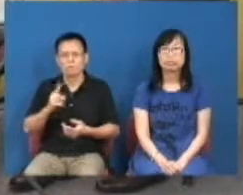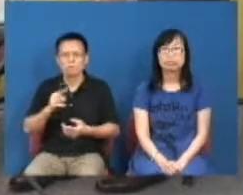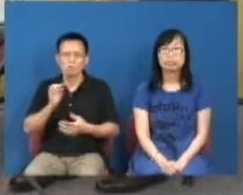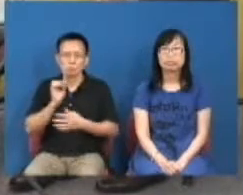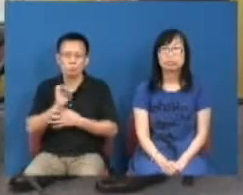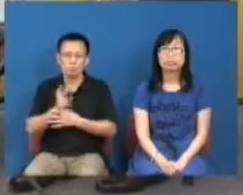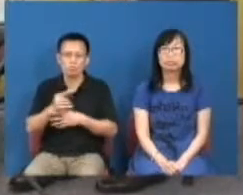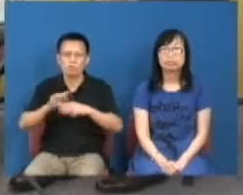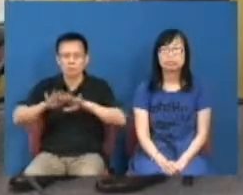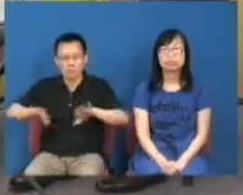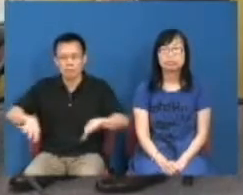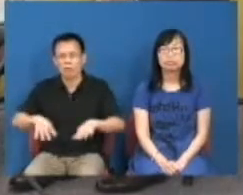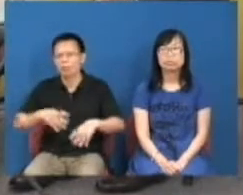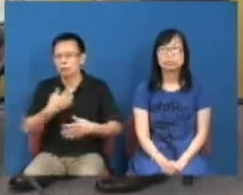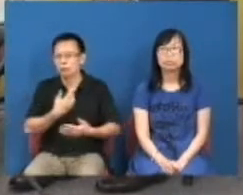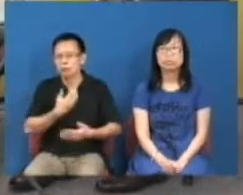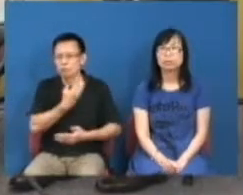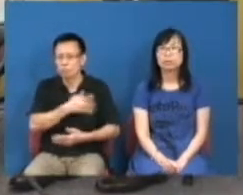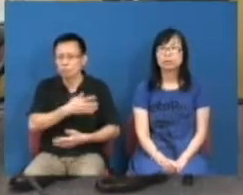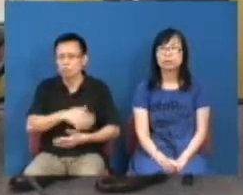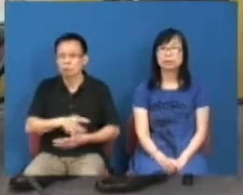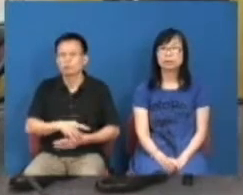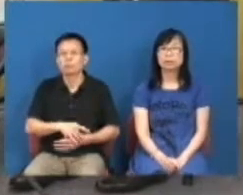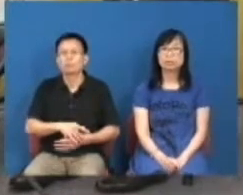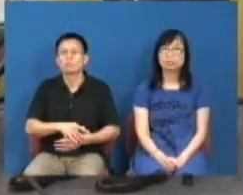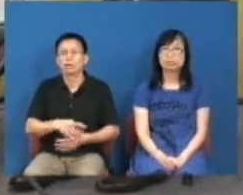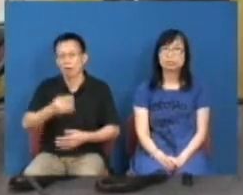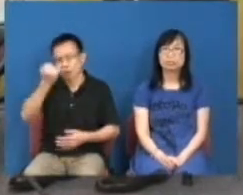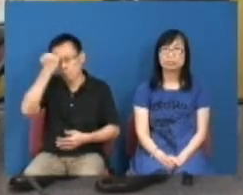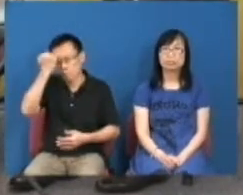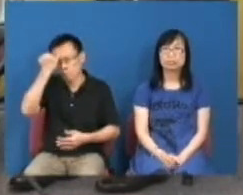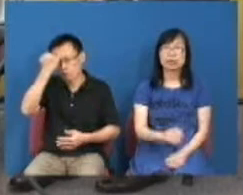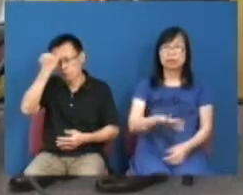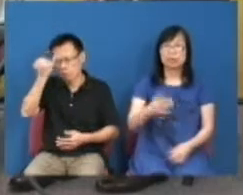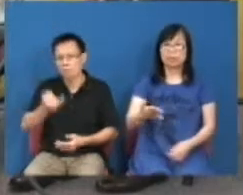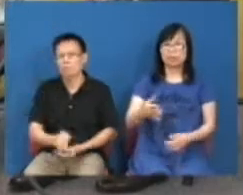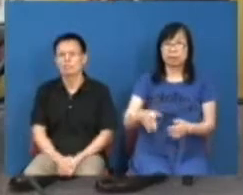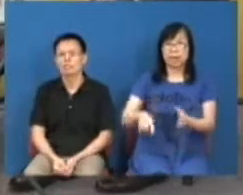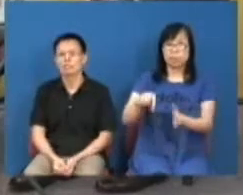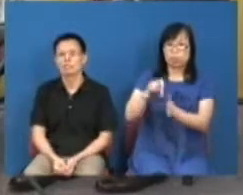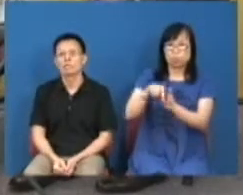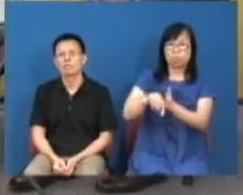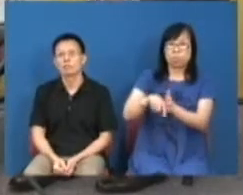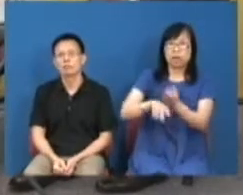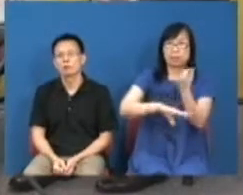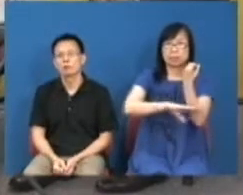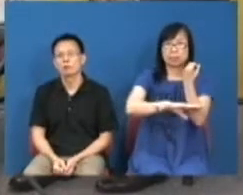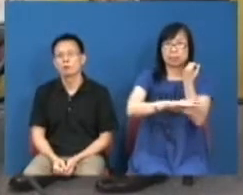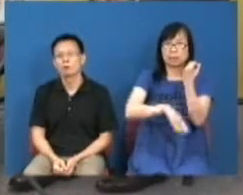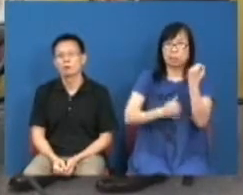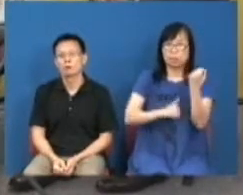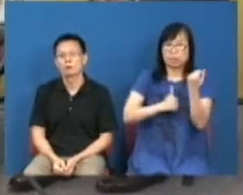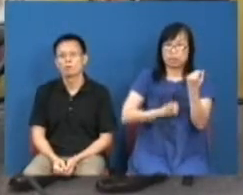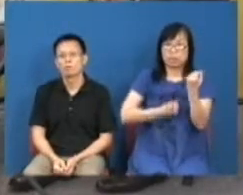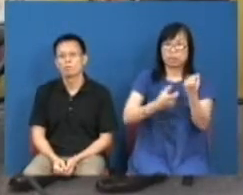真係調解咗佢算數啦。咁，咁呢個係後悔啦。 但係累積咗嘅律師費。成